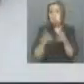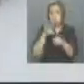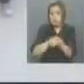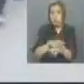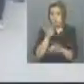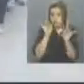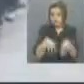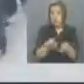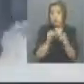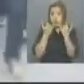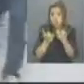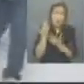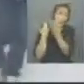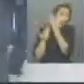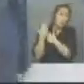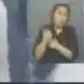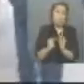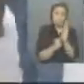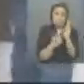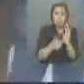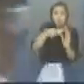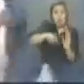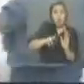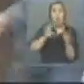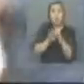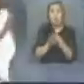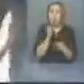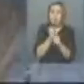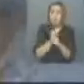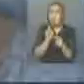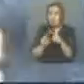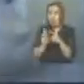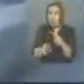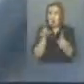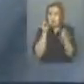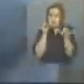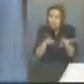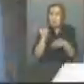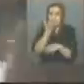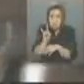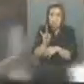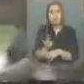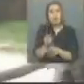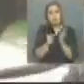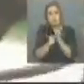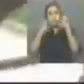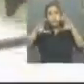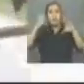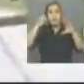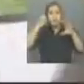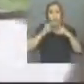ผ่านมาเคยเสนอร่างพรบทารุณกรรมสัตว์ให้กับรัฐบาลหลายชุดพิจารณาแล้วแต่เรื่องก็เงียบหายไปทุกครั้